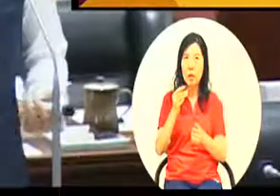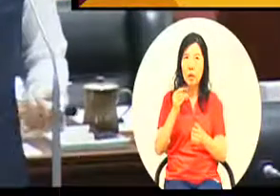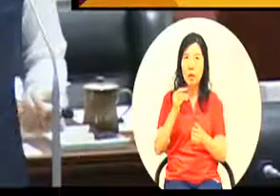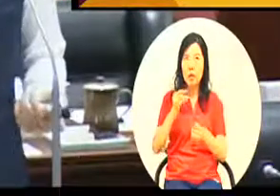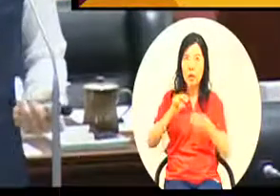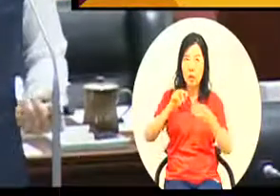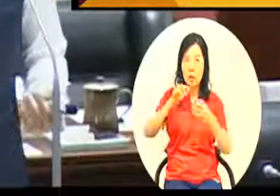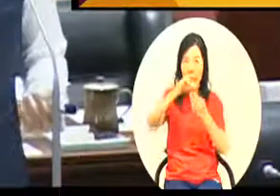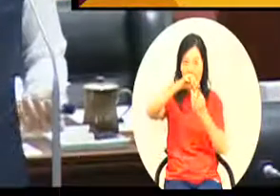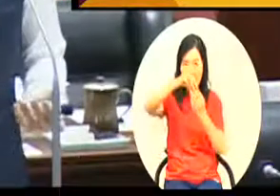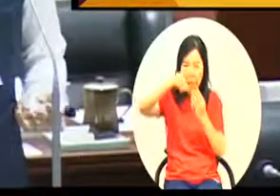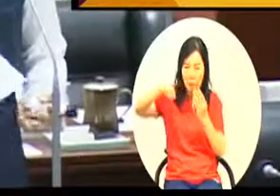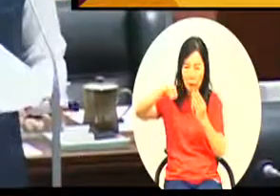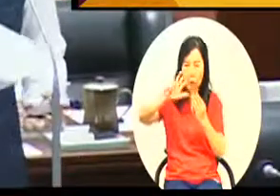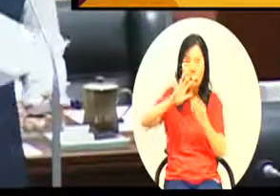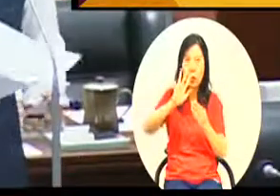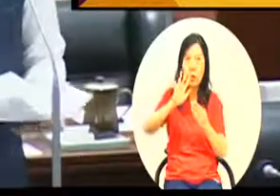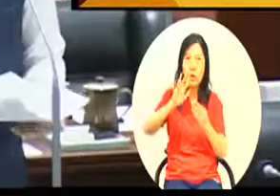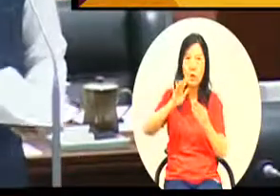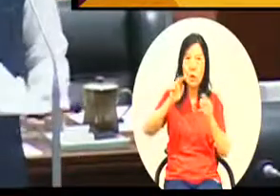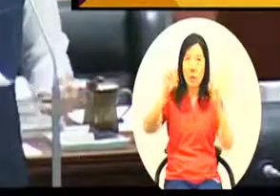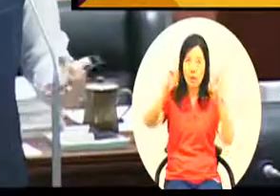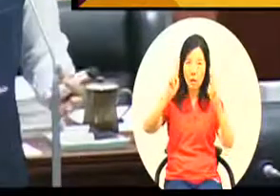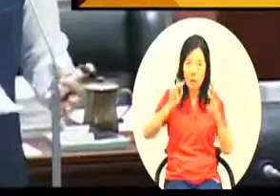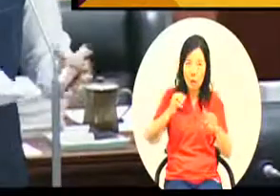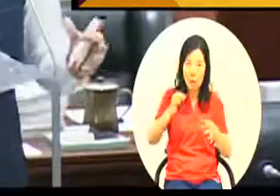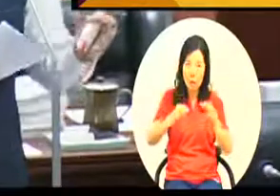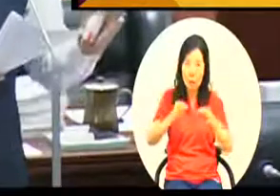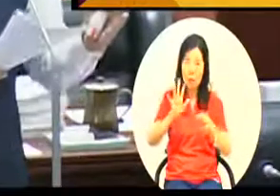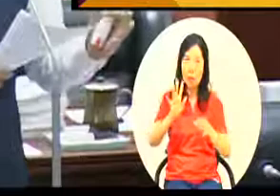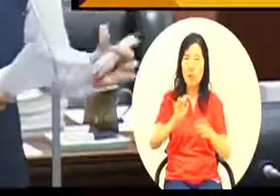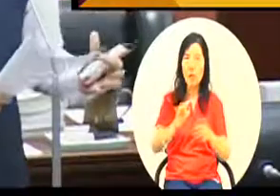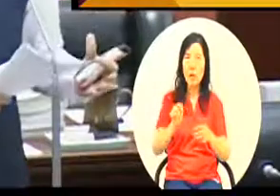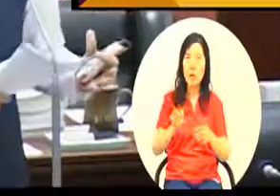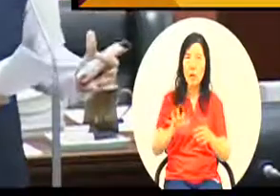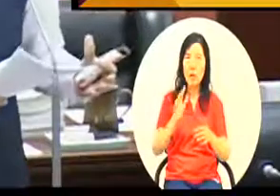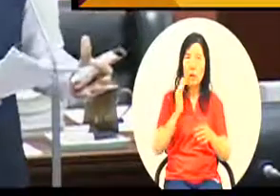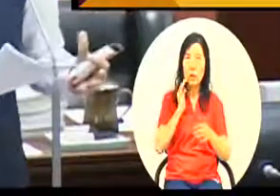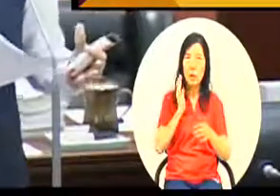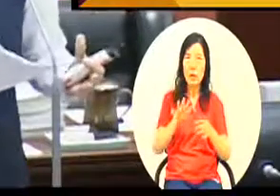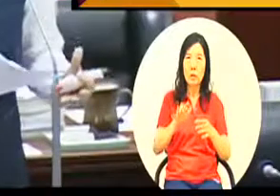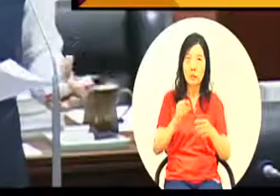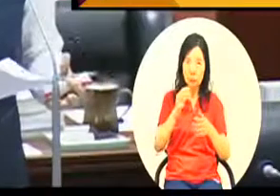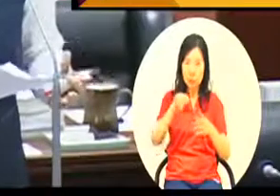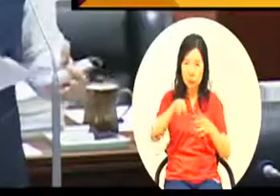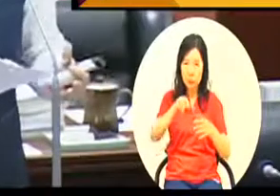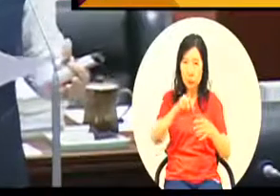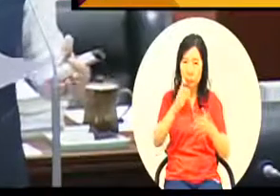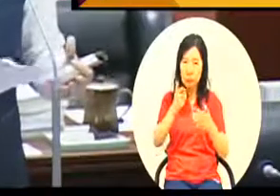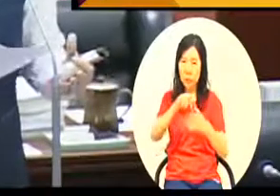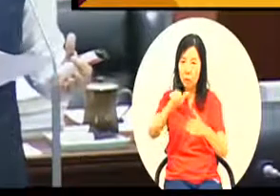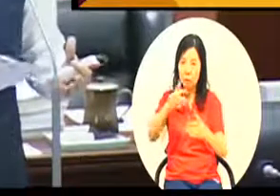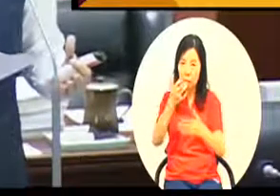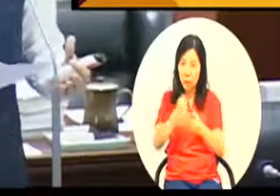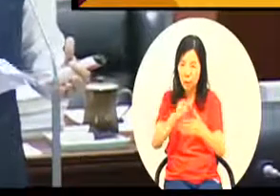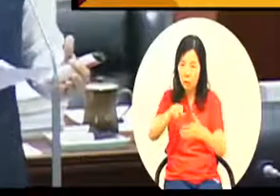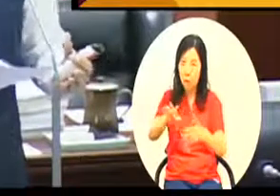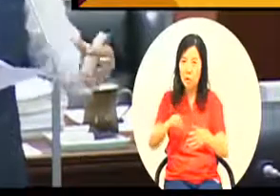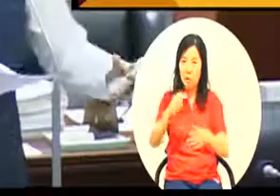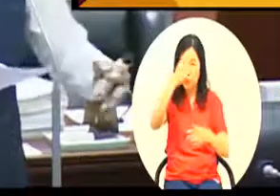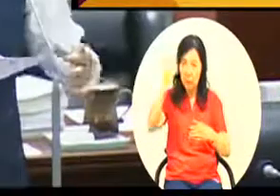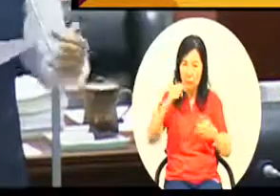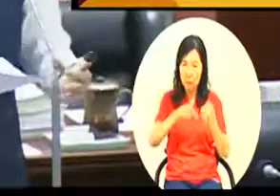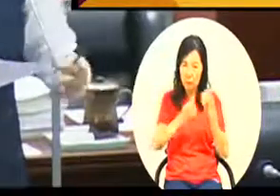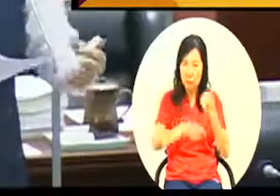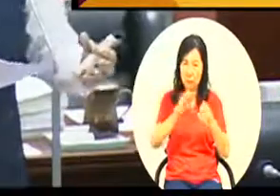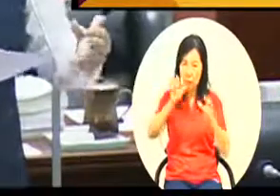带，而且可能会有电子磅秤。当你有这些东西存在的时候，基本上是我们的司法检察官员查